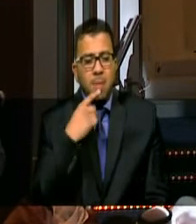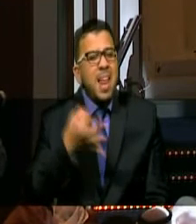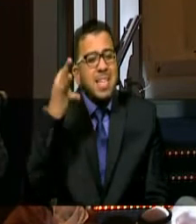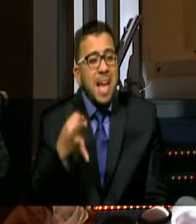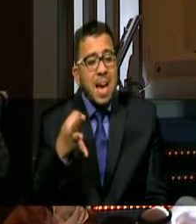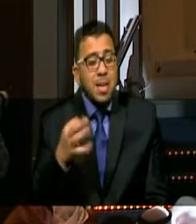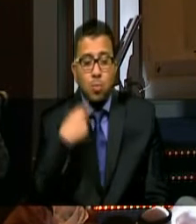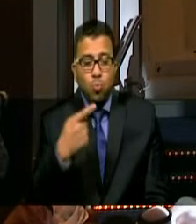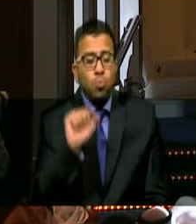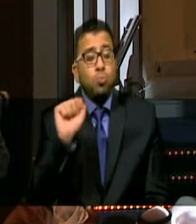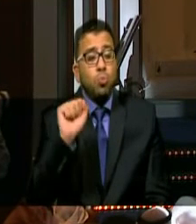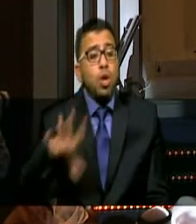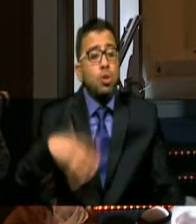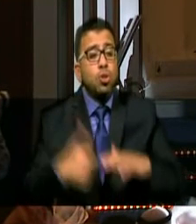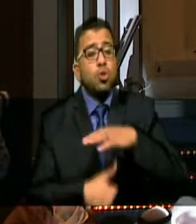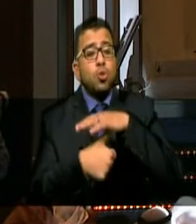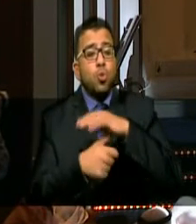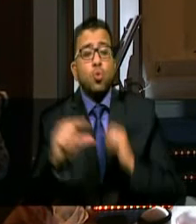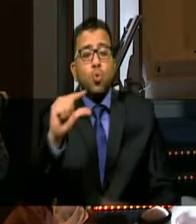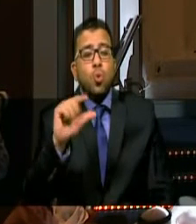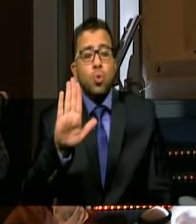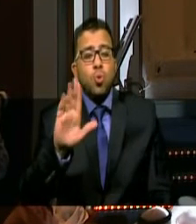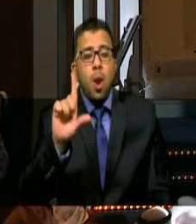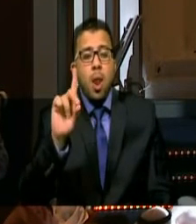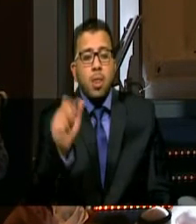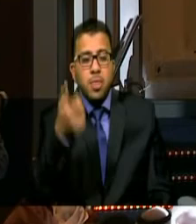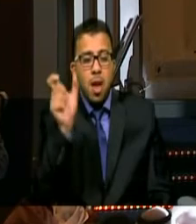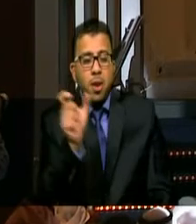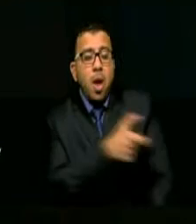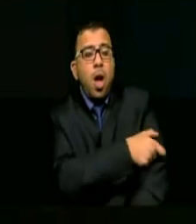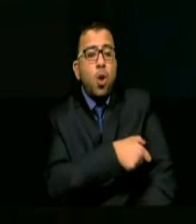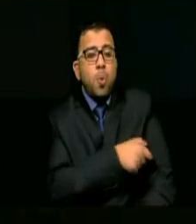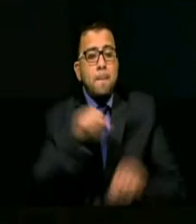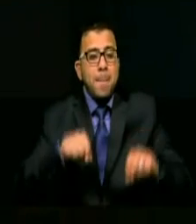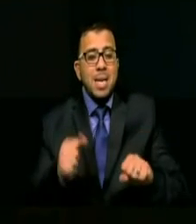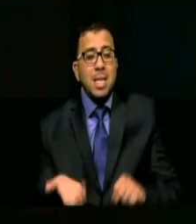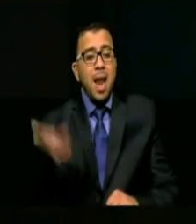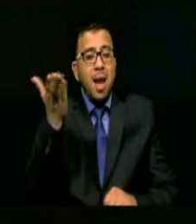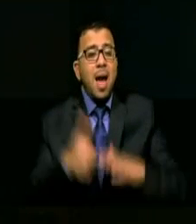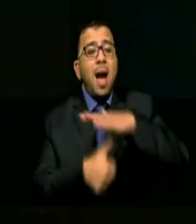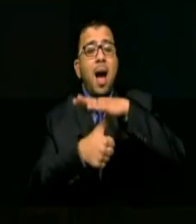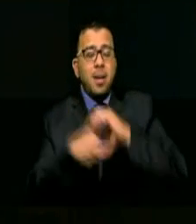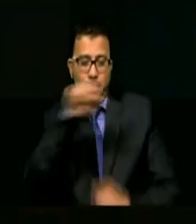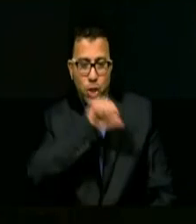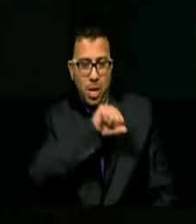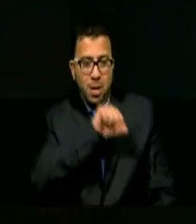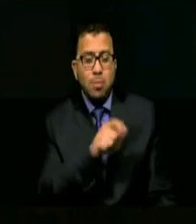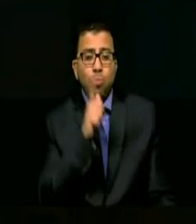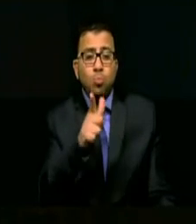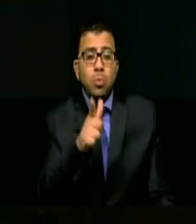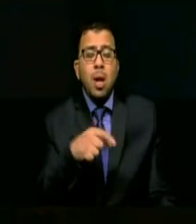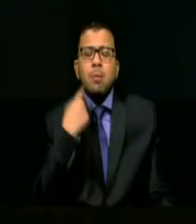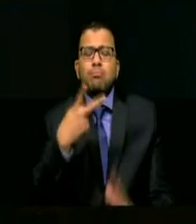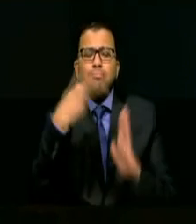تأكيداً على التزامها بتوجيهات صاحب السمو الشيخ الدكتور سلطان بن محمد القاسمي عضو المجلس الأعلى حاكم الشارقة